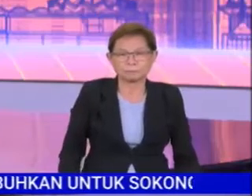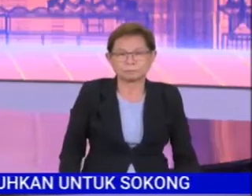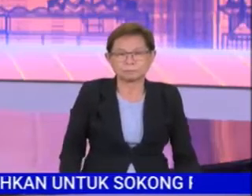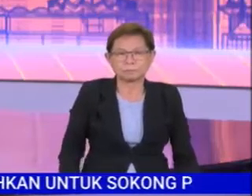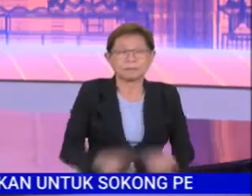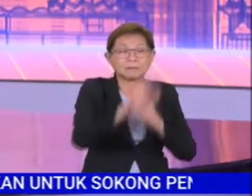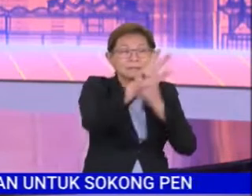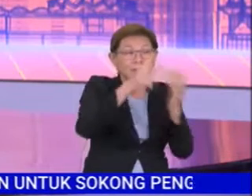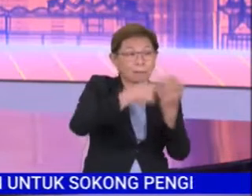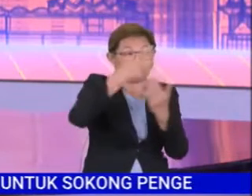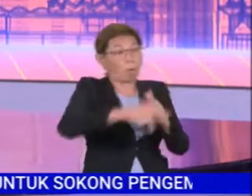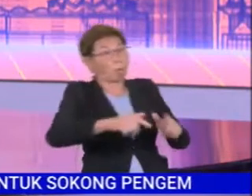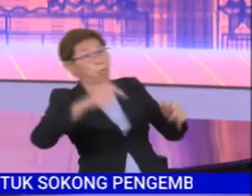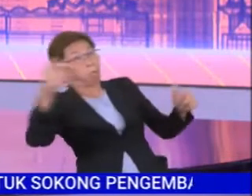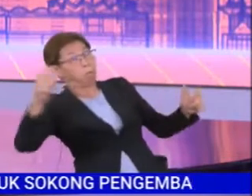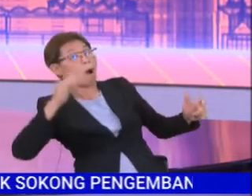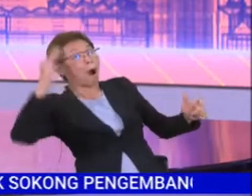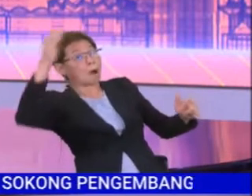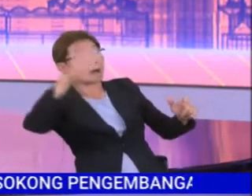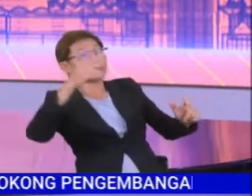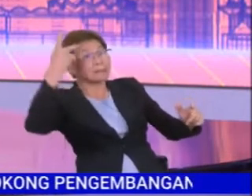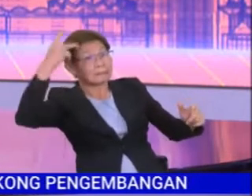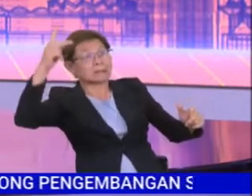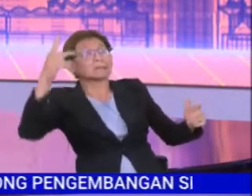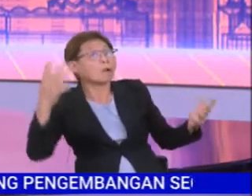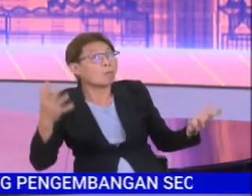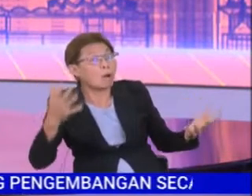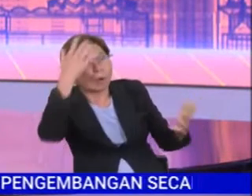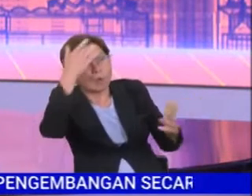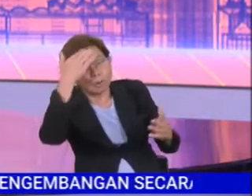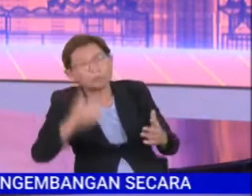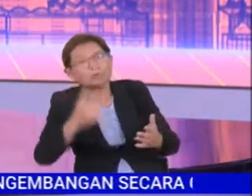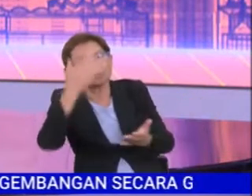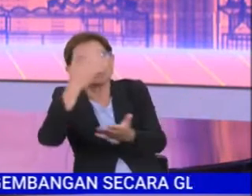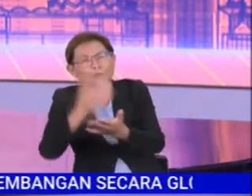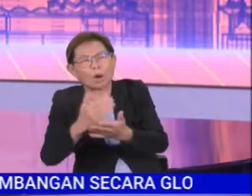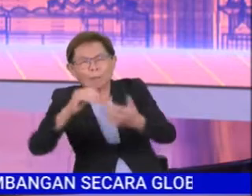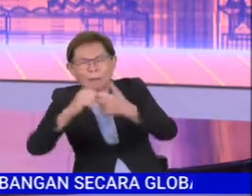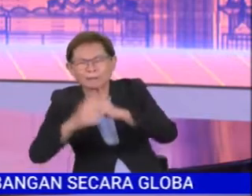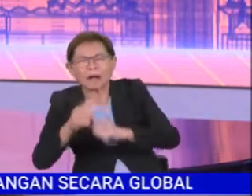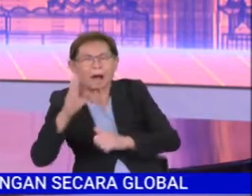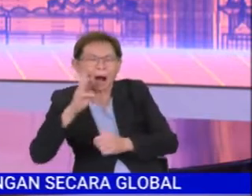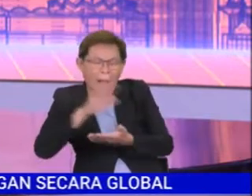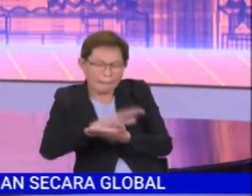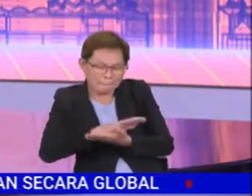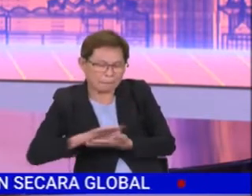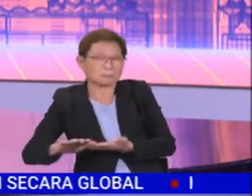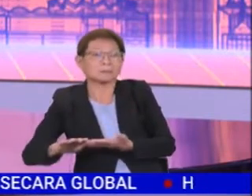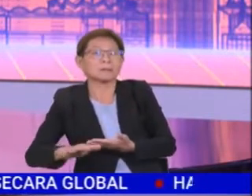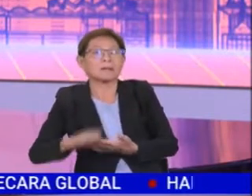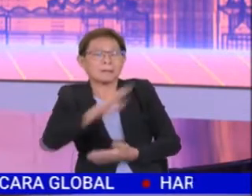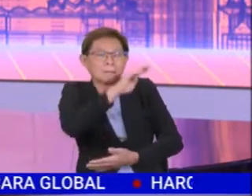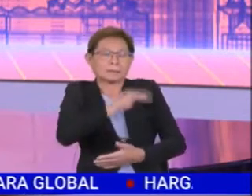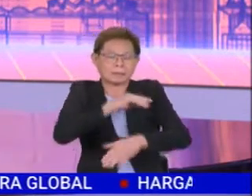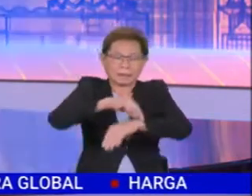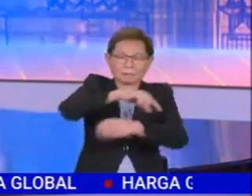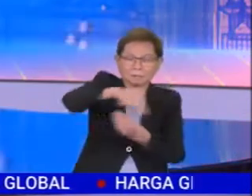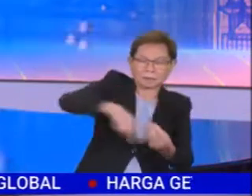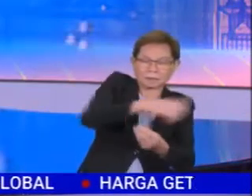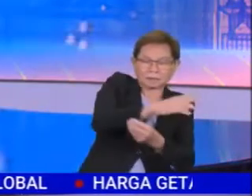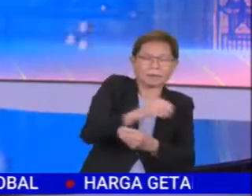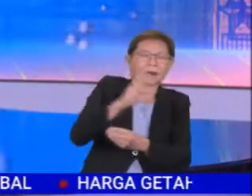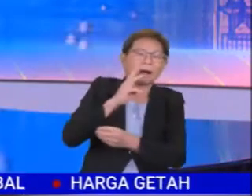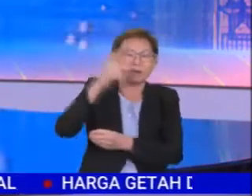MP3 Project besar akan dilaksana di Kelantan bagi mengatasi masalah bekalan air cerah watch menurut benci alam sekitar dan